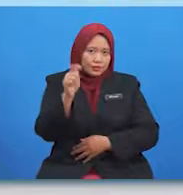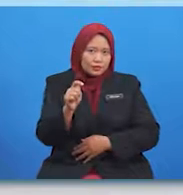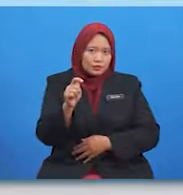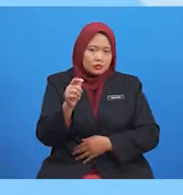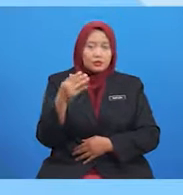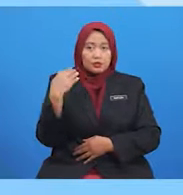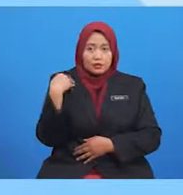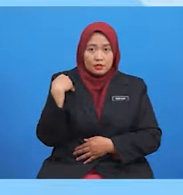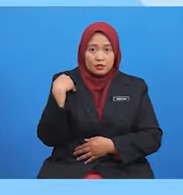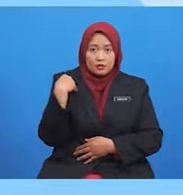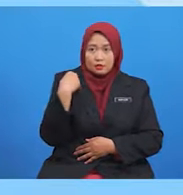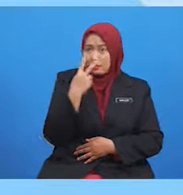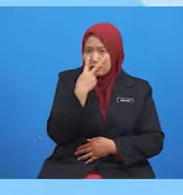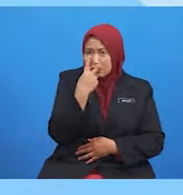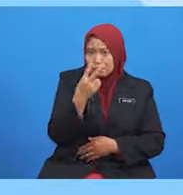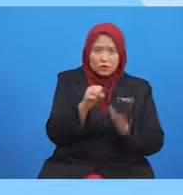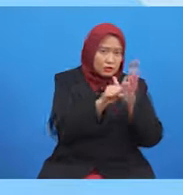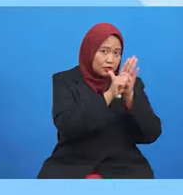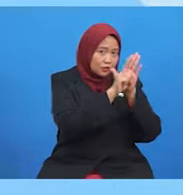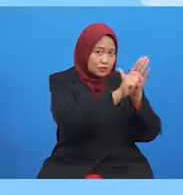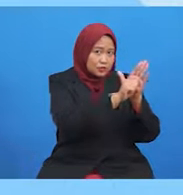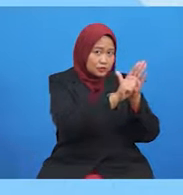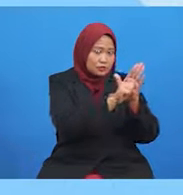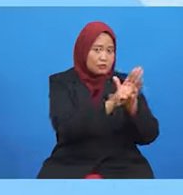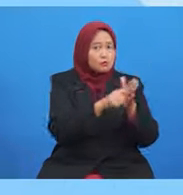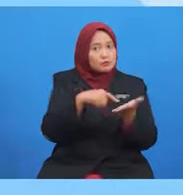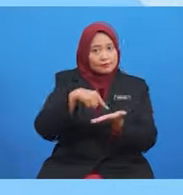murid-murid pernah nampak simbol ini?